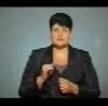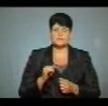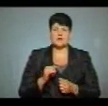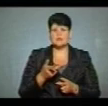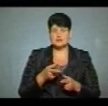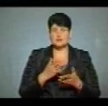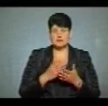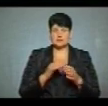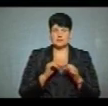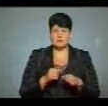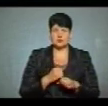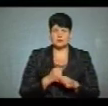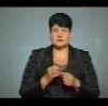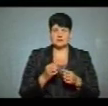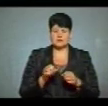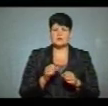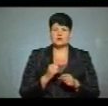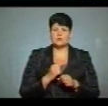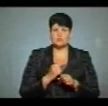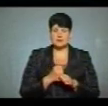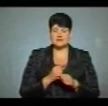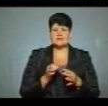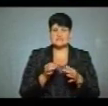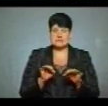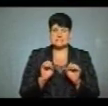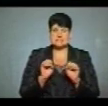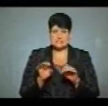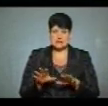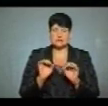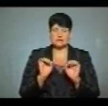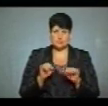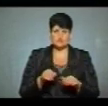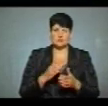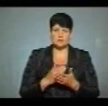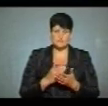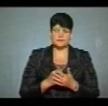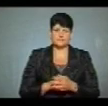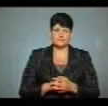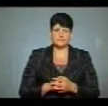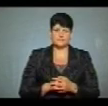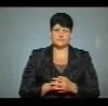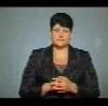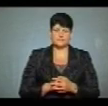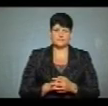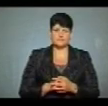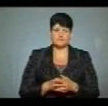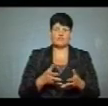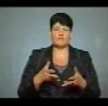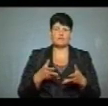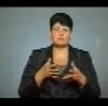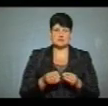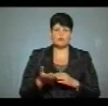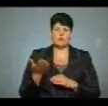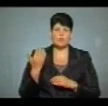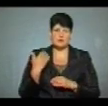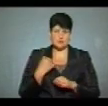право здійснювати скид, він має дозвільний документ, дозвіл на спеціальне використання і проєкт нормативів ГДС. Вплив, попередні аналізи, що